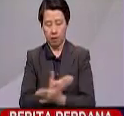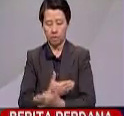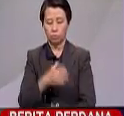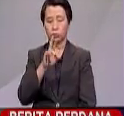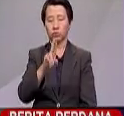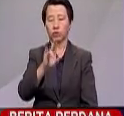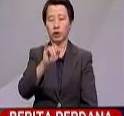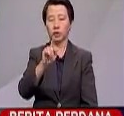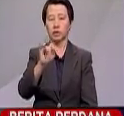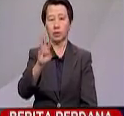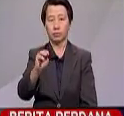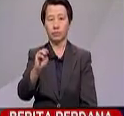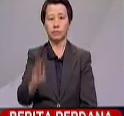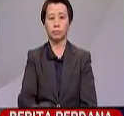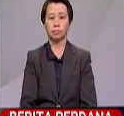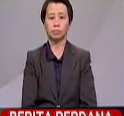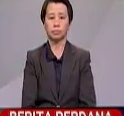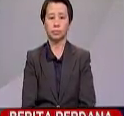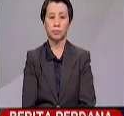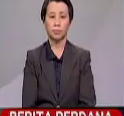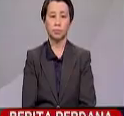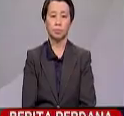FC.